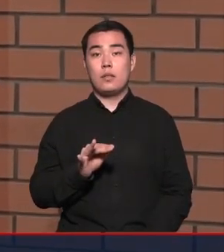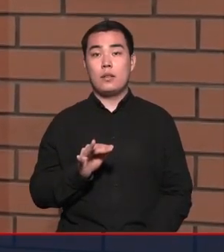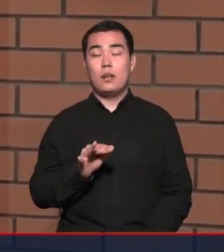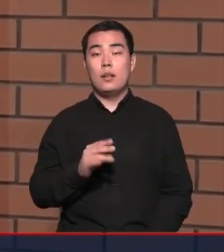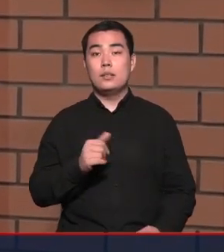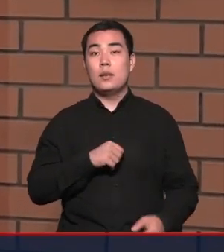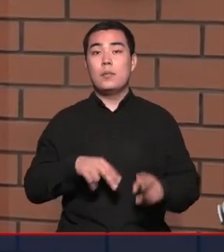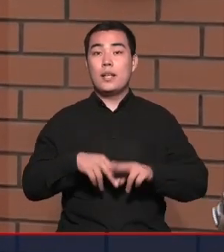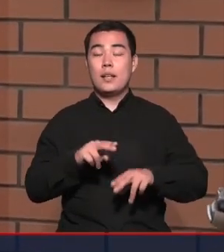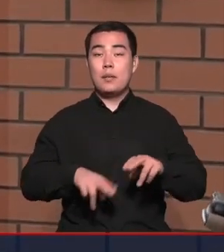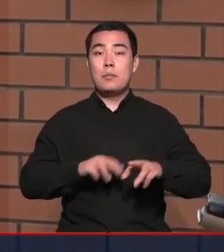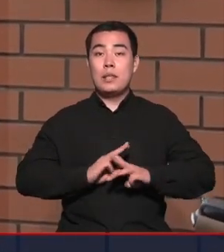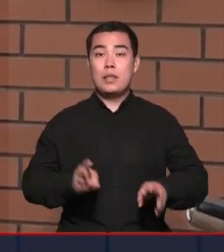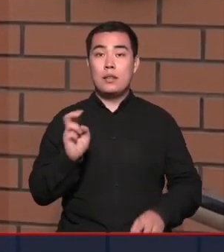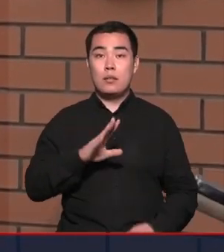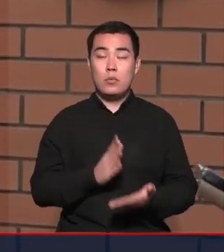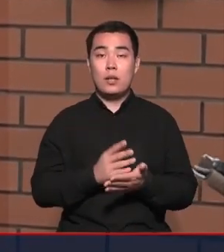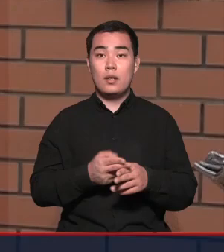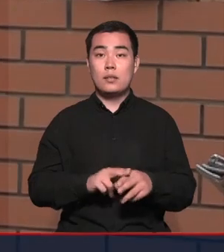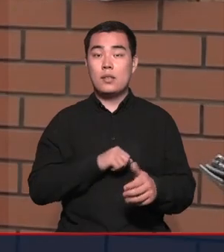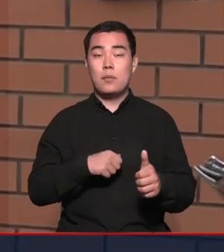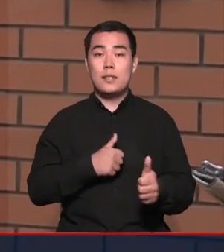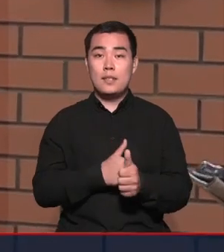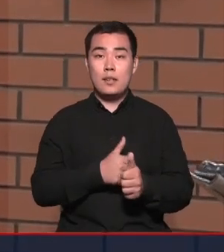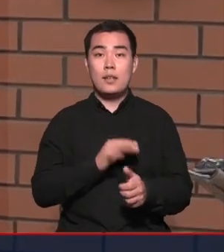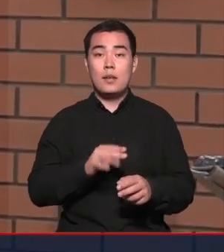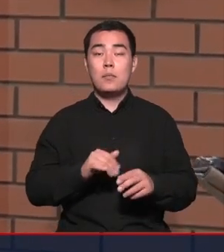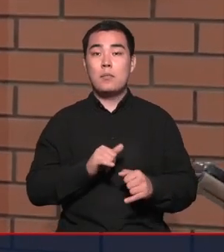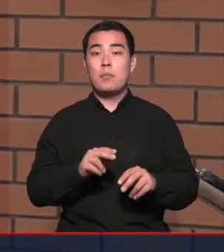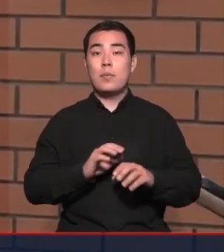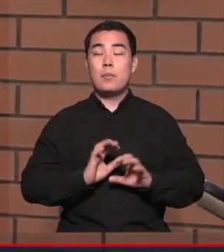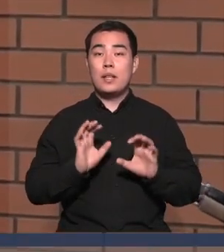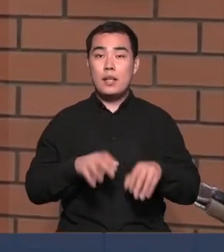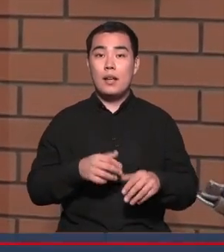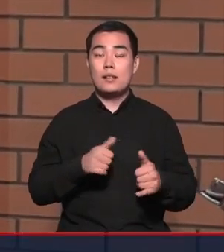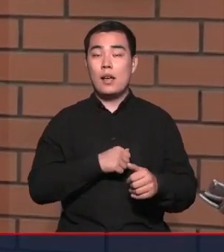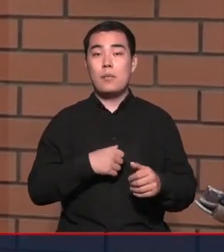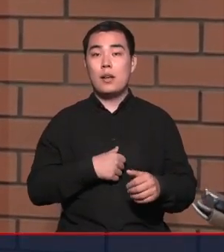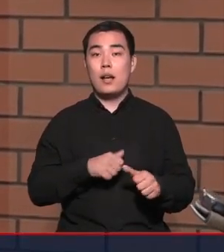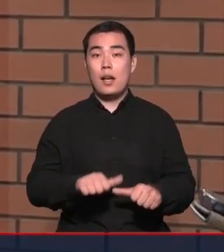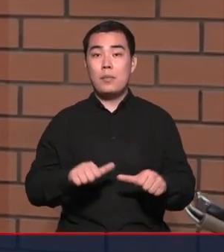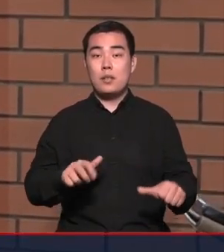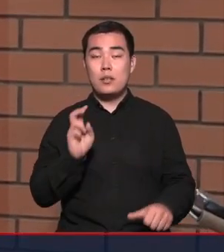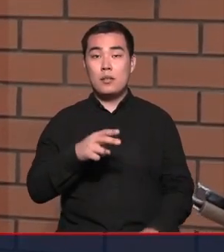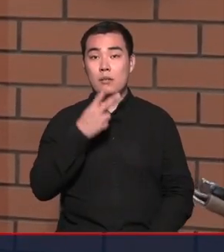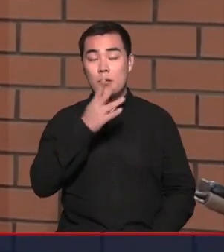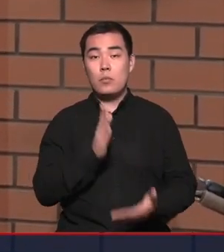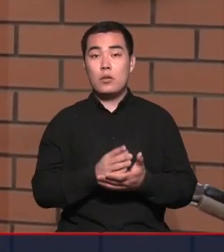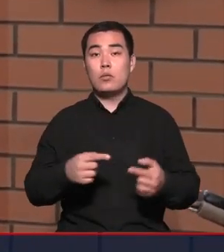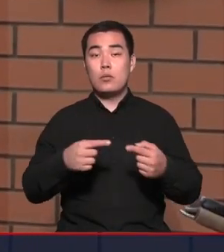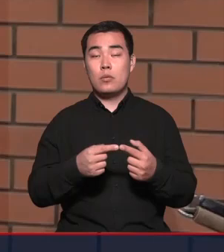индустрия құрылыс министрі келеді, олардың орынбасарлары, председатель комитета, оны қадағалап жүреміз. Тиісті қаражат